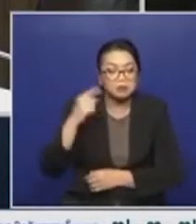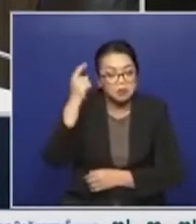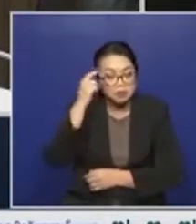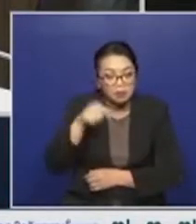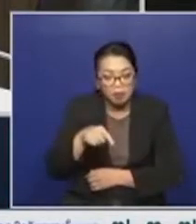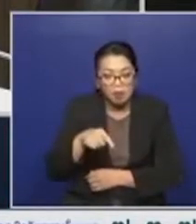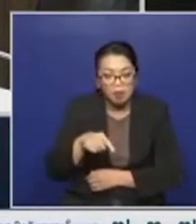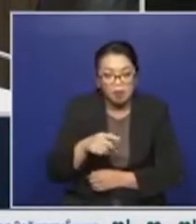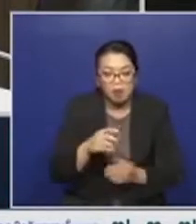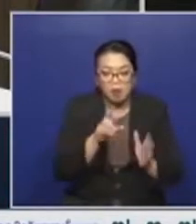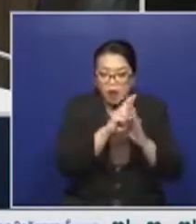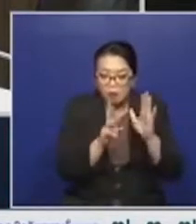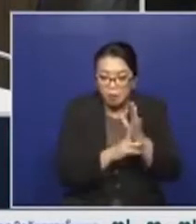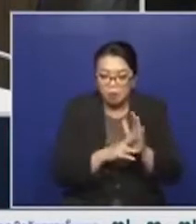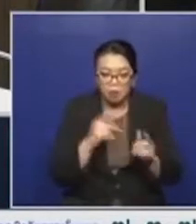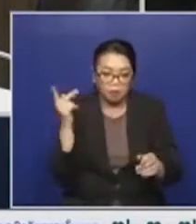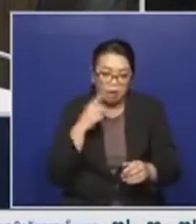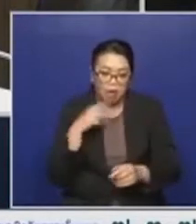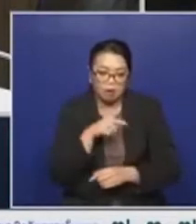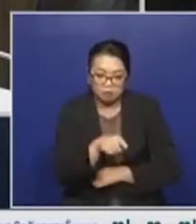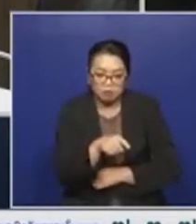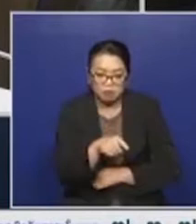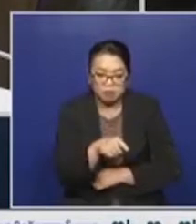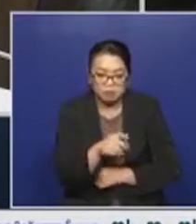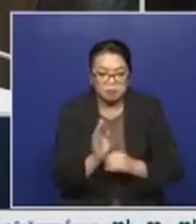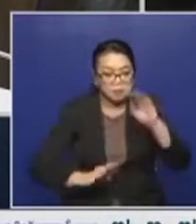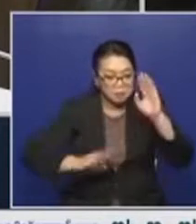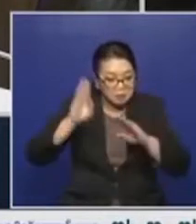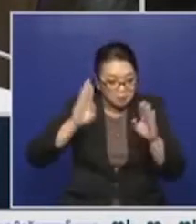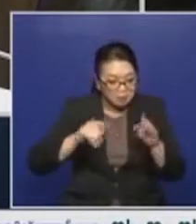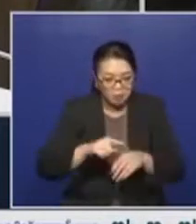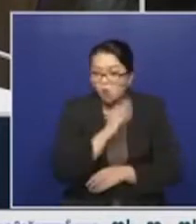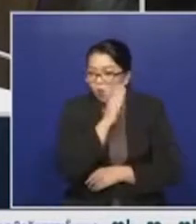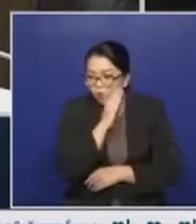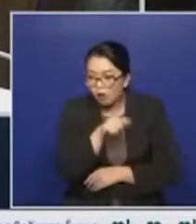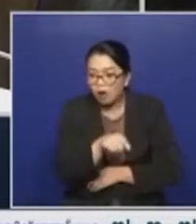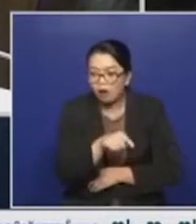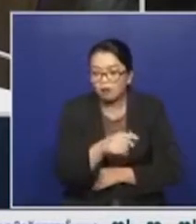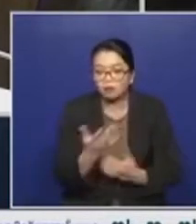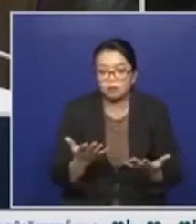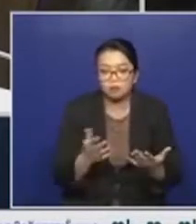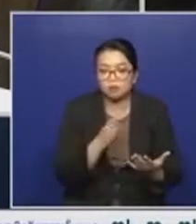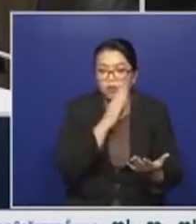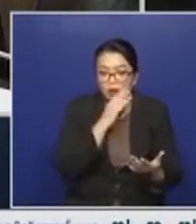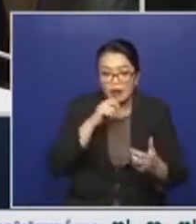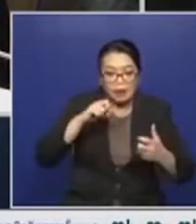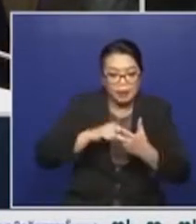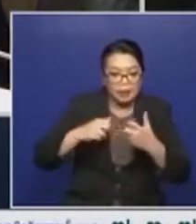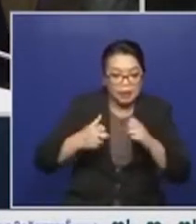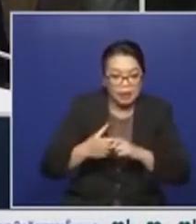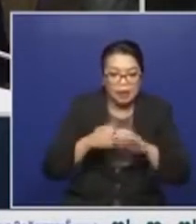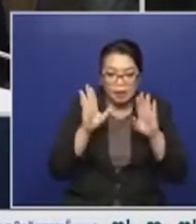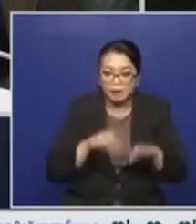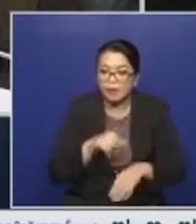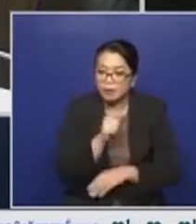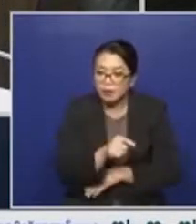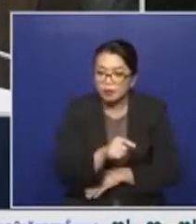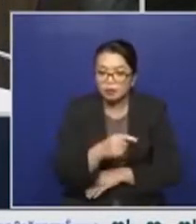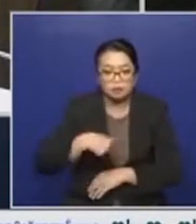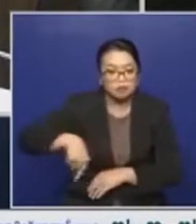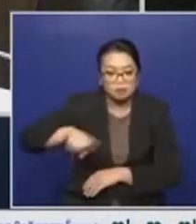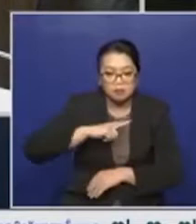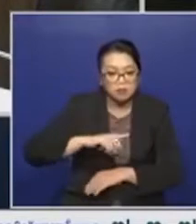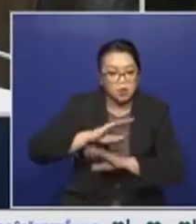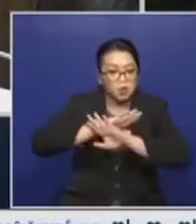แปลกปลอมของระบอบที่อ้างว่าเป็นประชาธิปไตยหากปัญหาตรงหน้าแบบนี้เรายัง